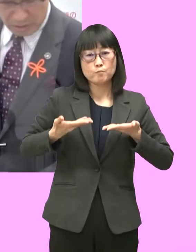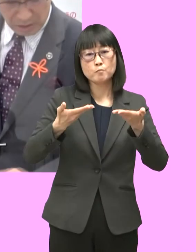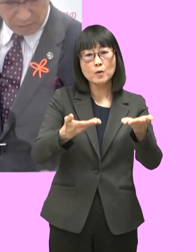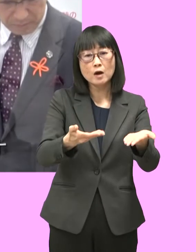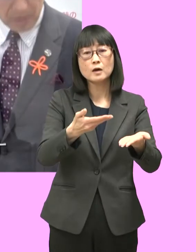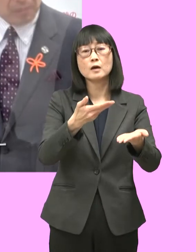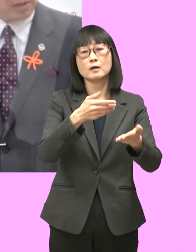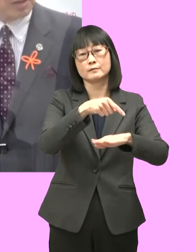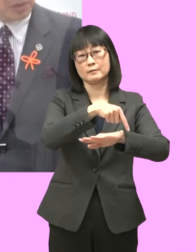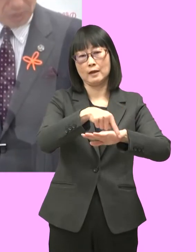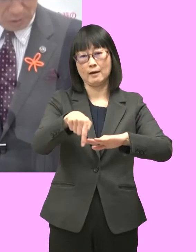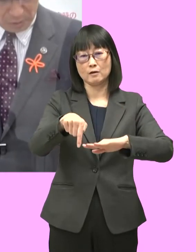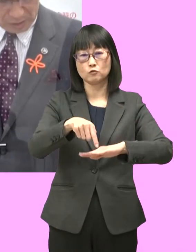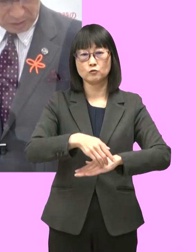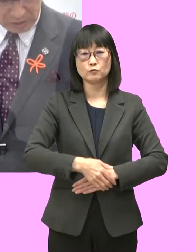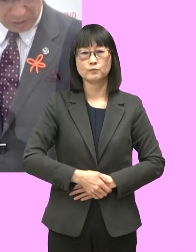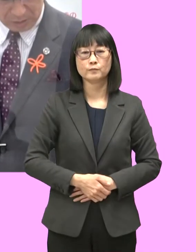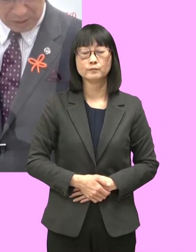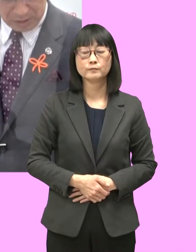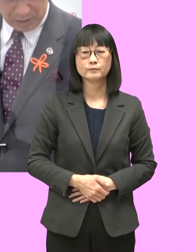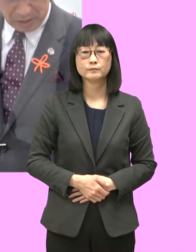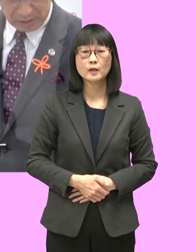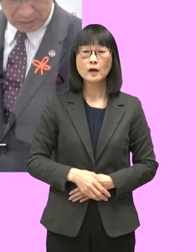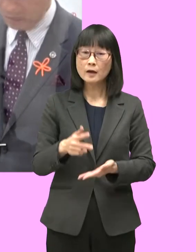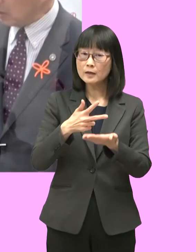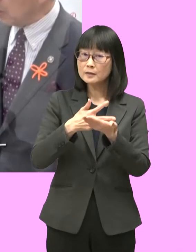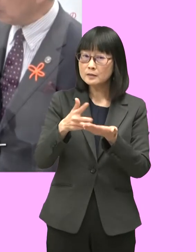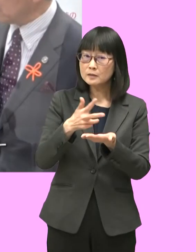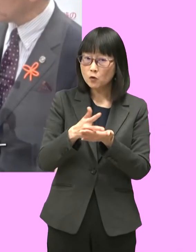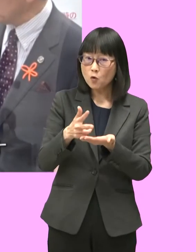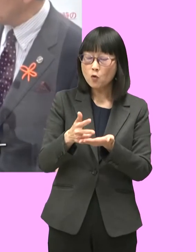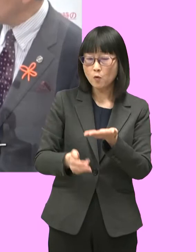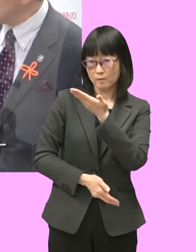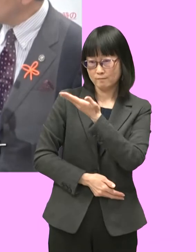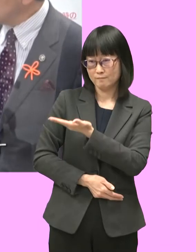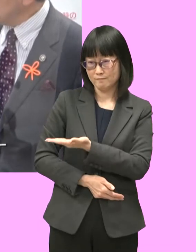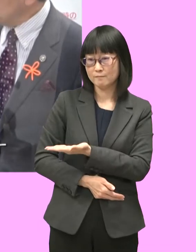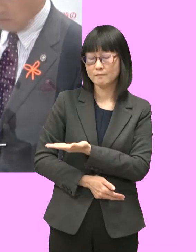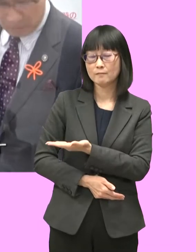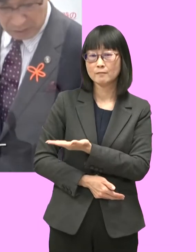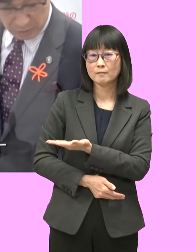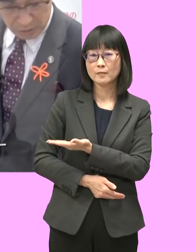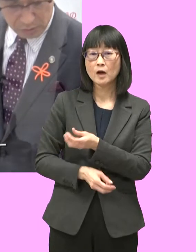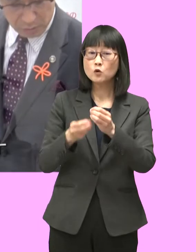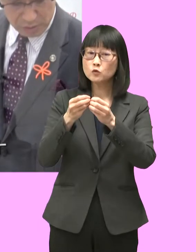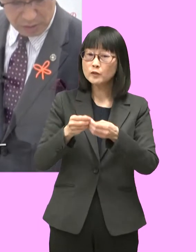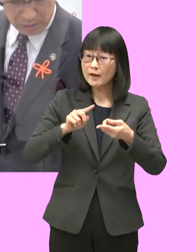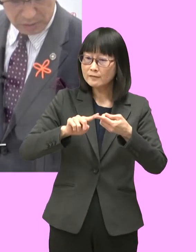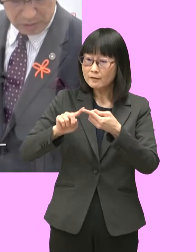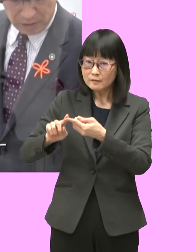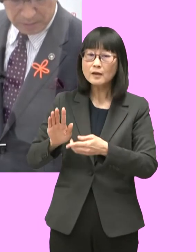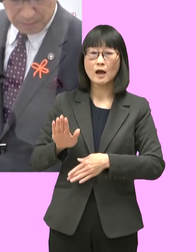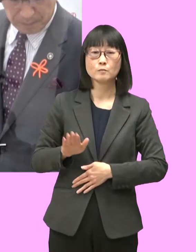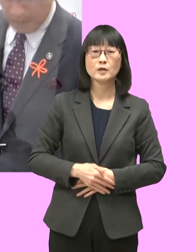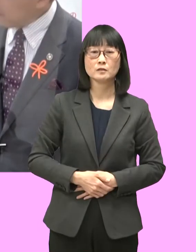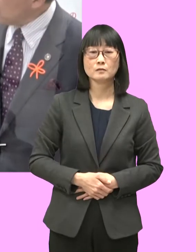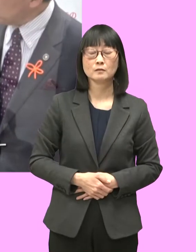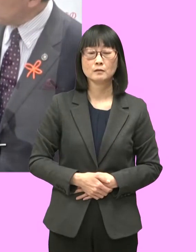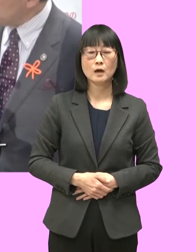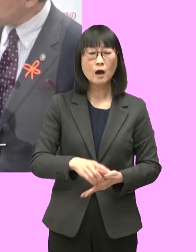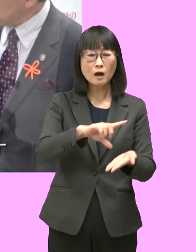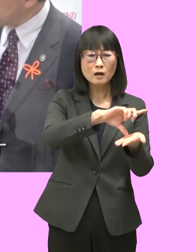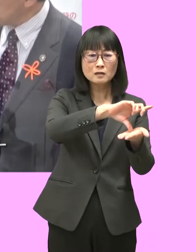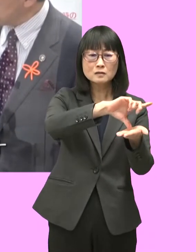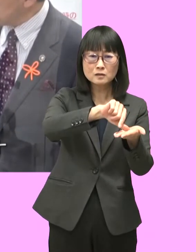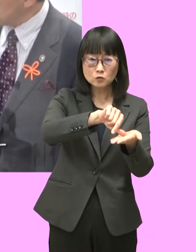みにですね、皆さんの資料には実際に具体的な数が書いてありますが、地区の防災訓練はですね、コ